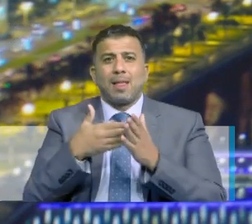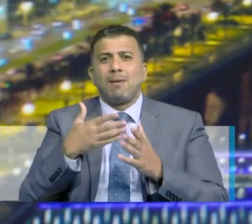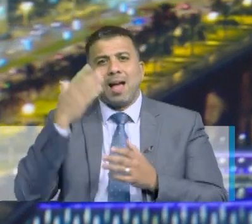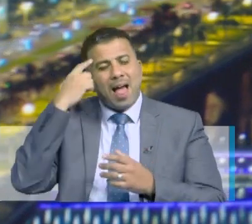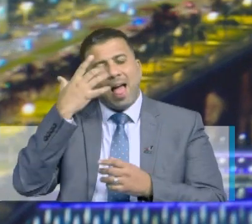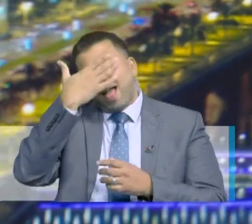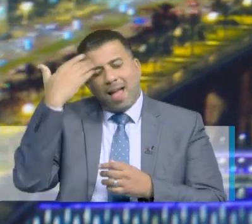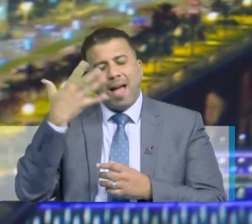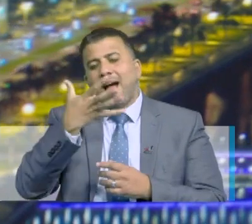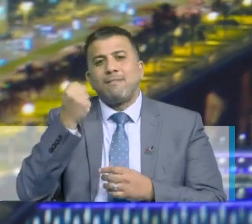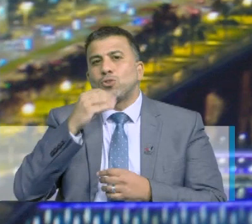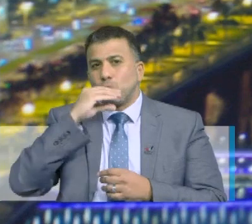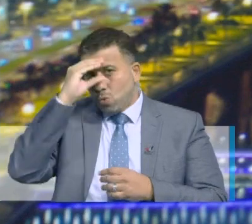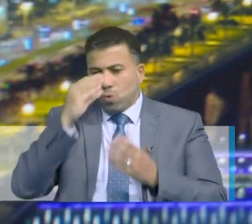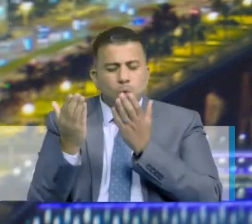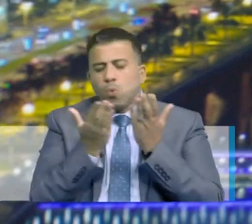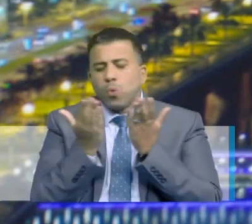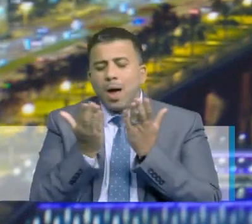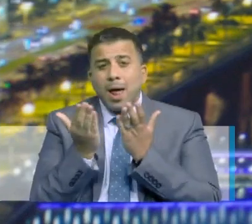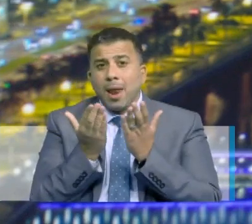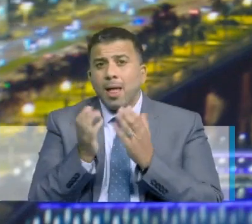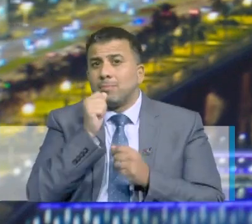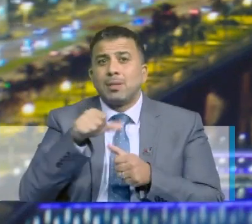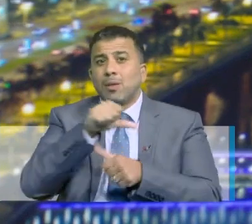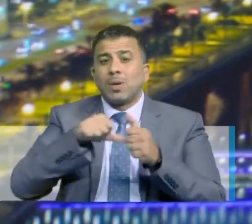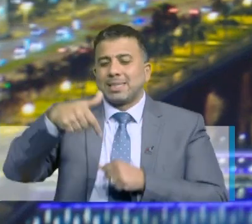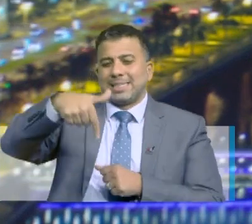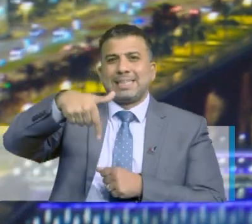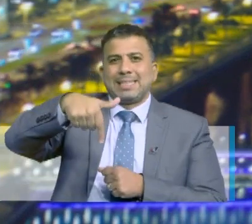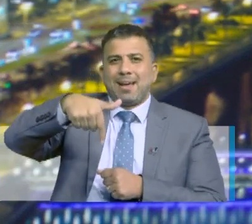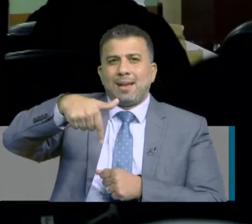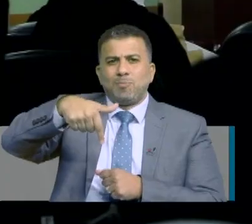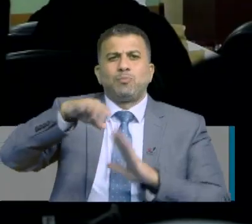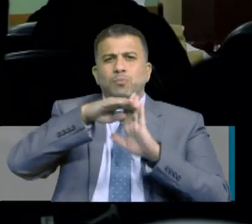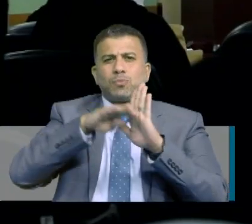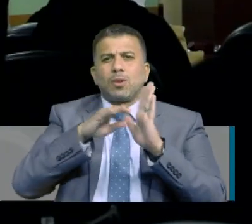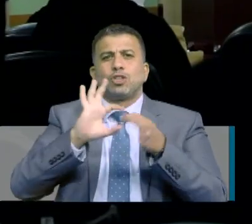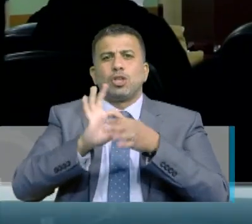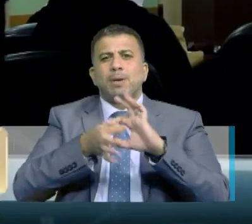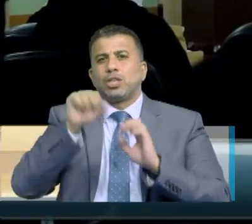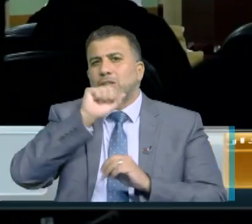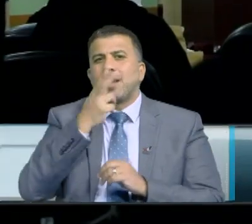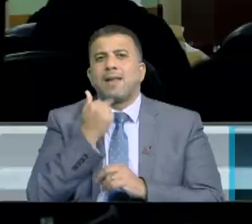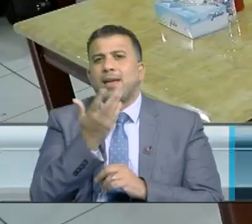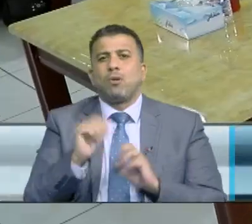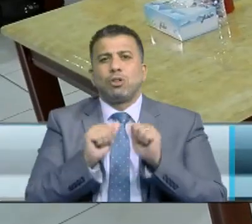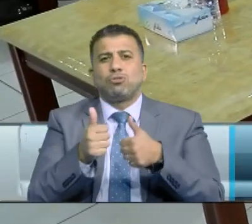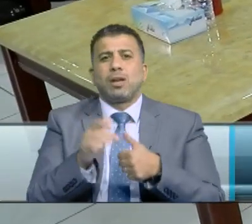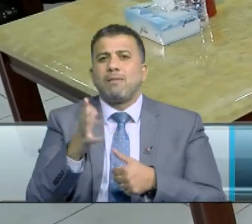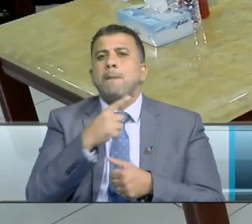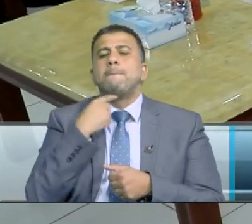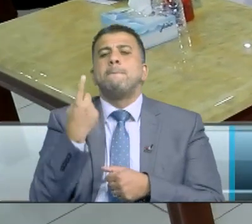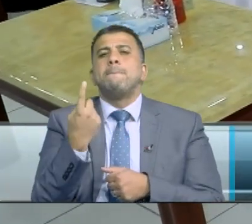مسابقه حفظ القران الكريم في دورتها السادسه التي نظمها برعايه جمعيه شارقه الخيريه